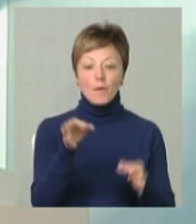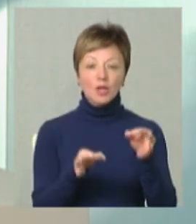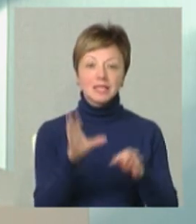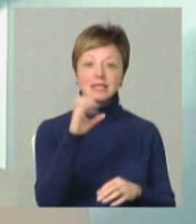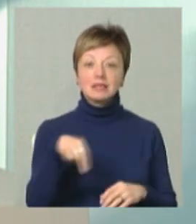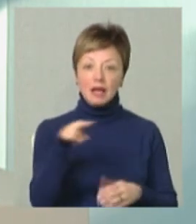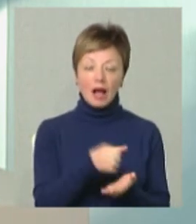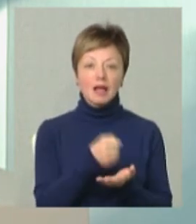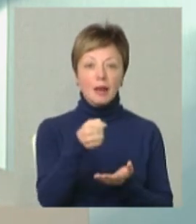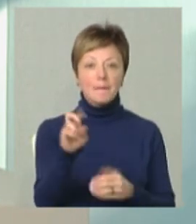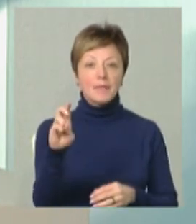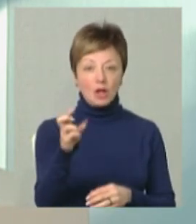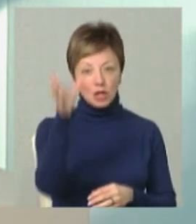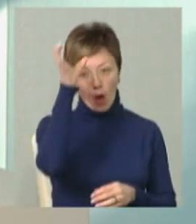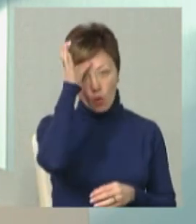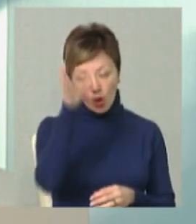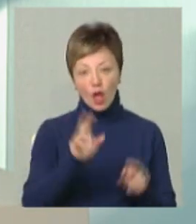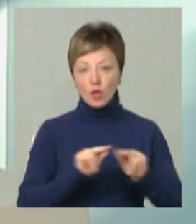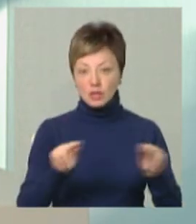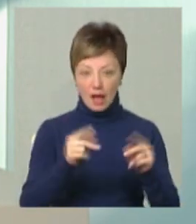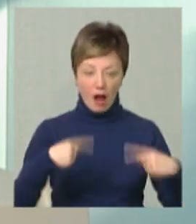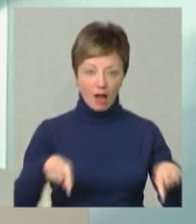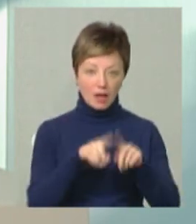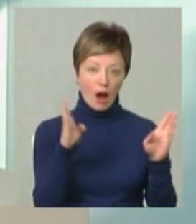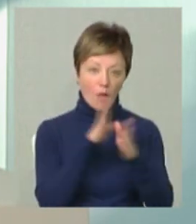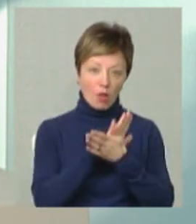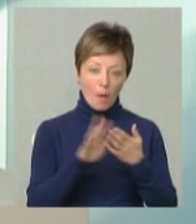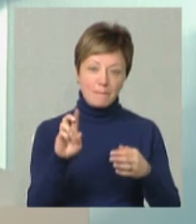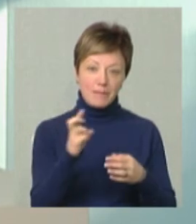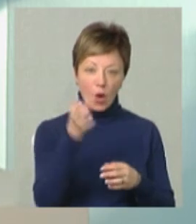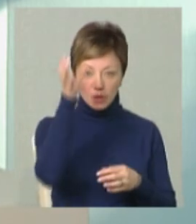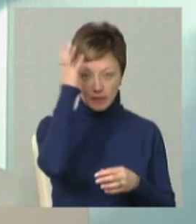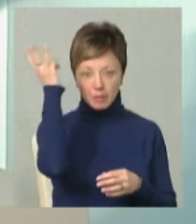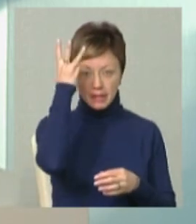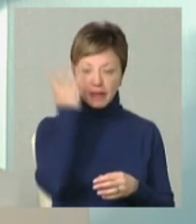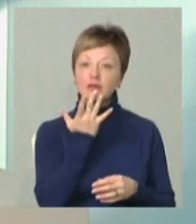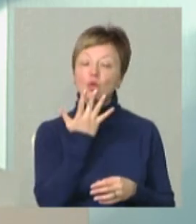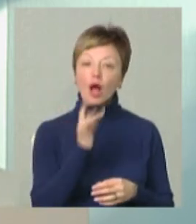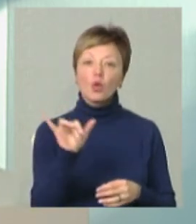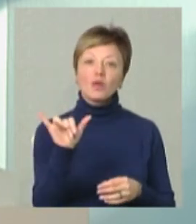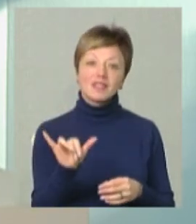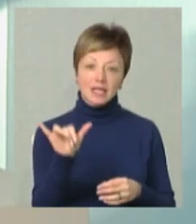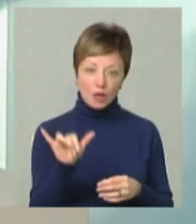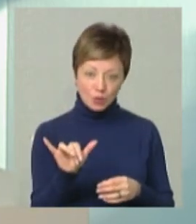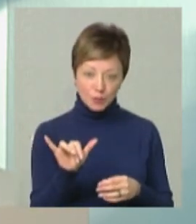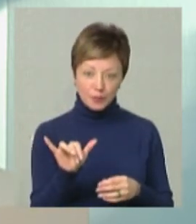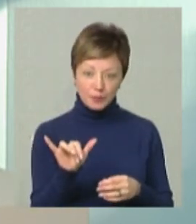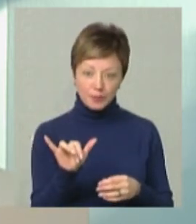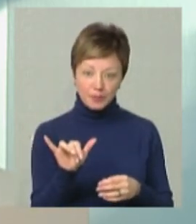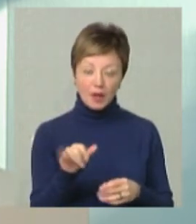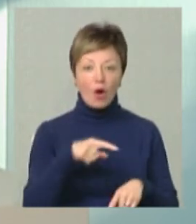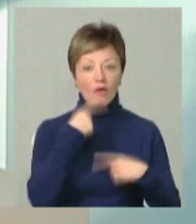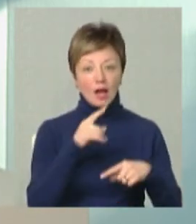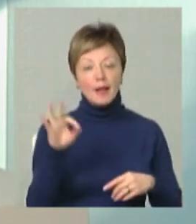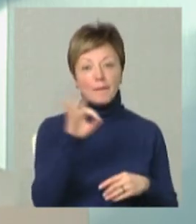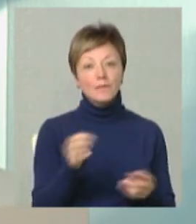кандидат біологічних наук, доцентка кафедри екології та біологічної освіти Хмельницького національного університету. Ми